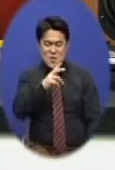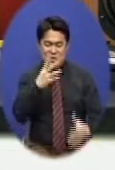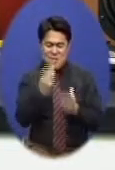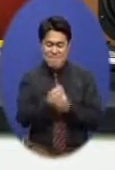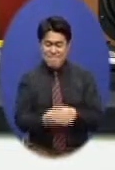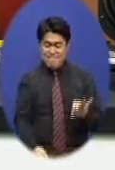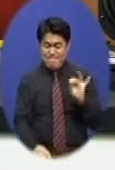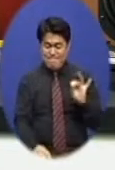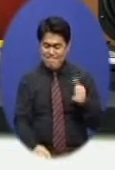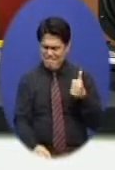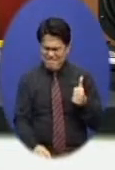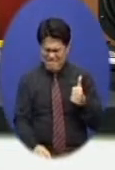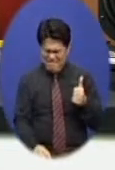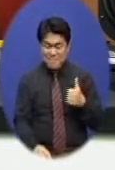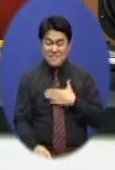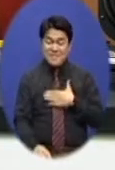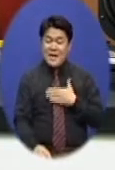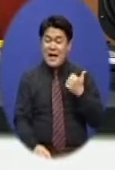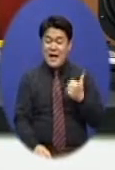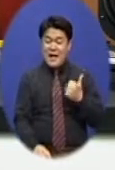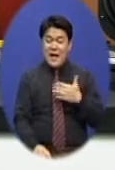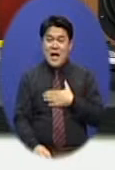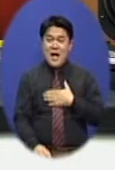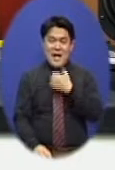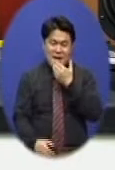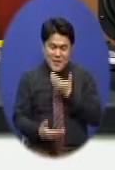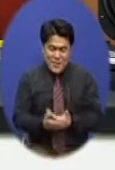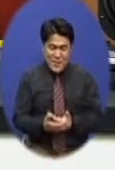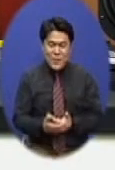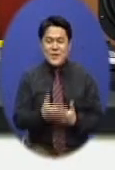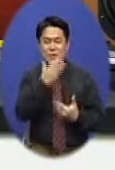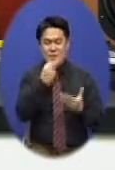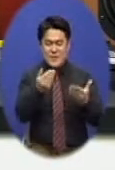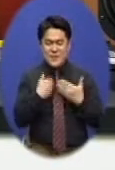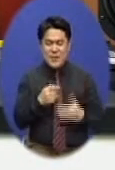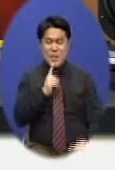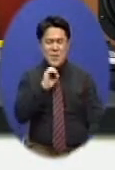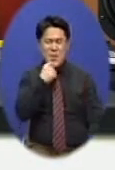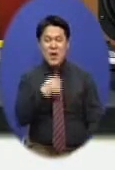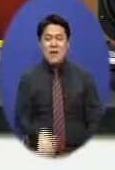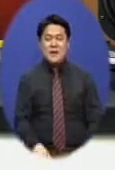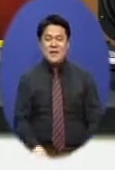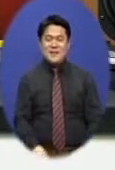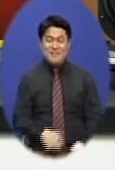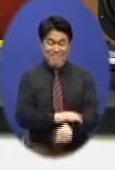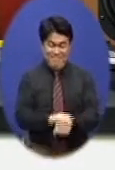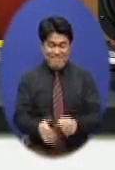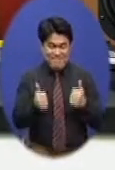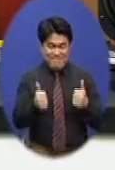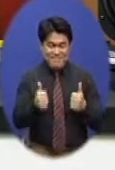깔끔하게. 아이고 너무 저는 기분이 좋아서 감동에 축복받아가지고 그냥 말이 다 안 나옵니다.